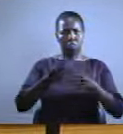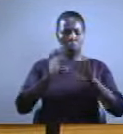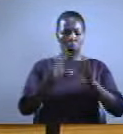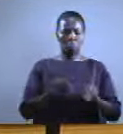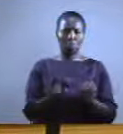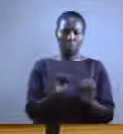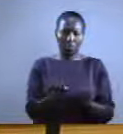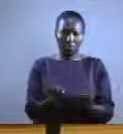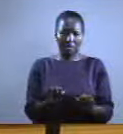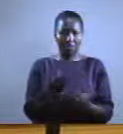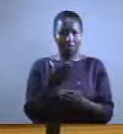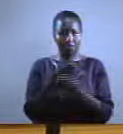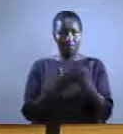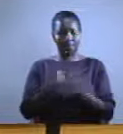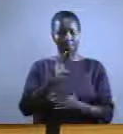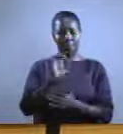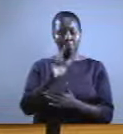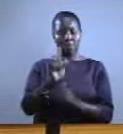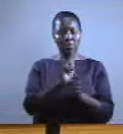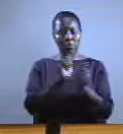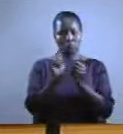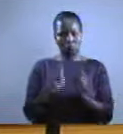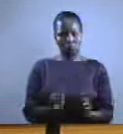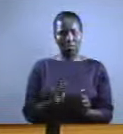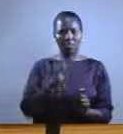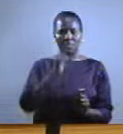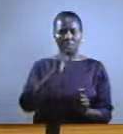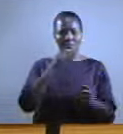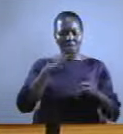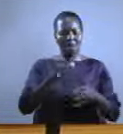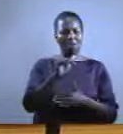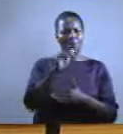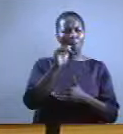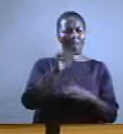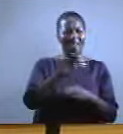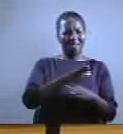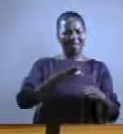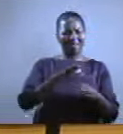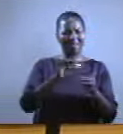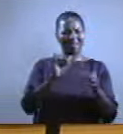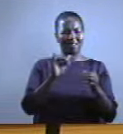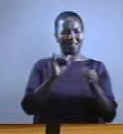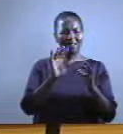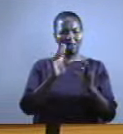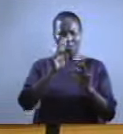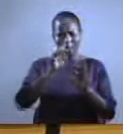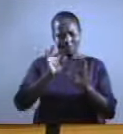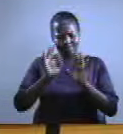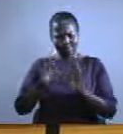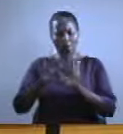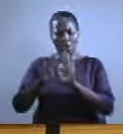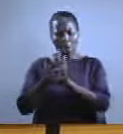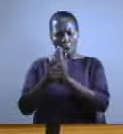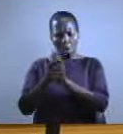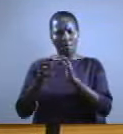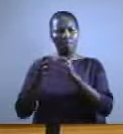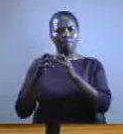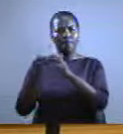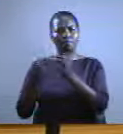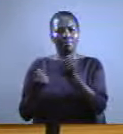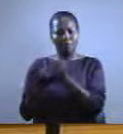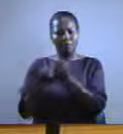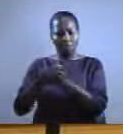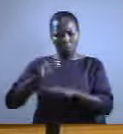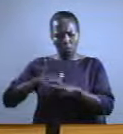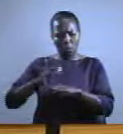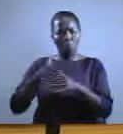gapings in die finansiële sektor se regulatoriese raamwerk aan te spreek en te verstewig. Die gapings is